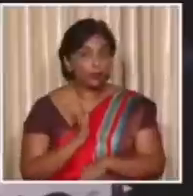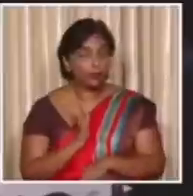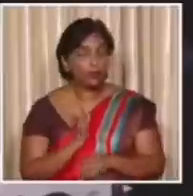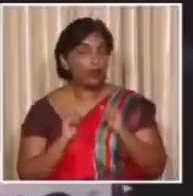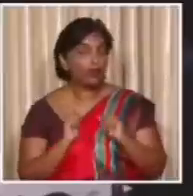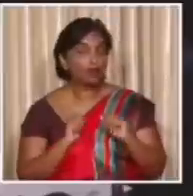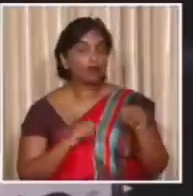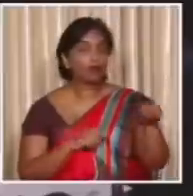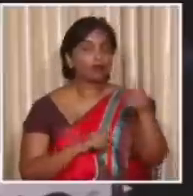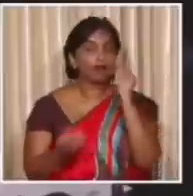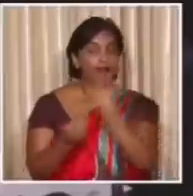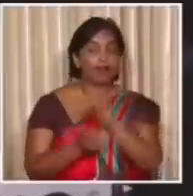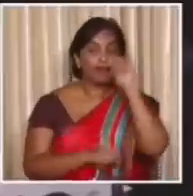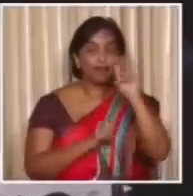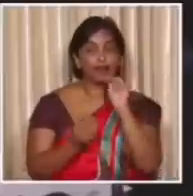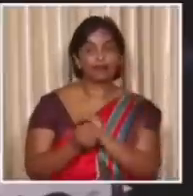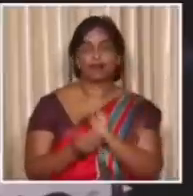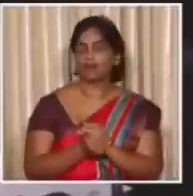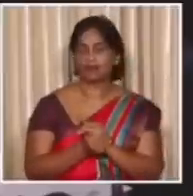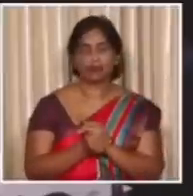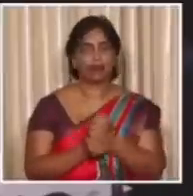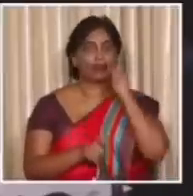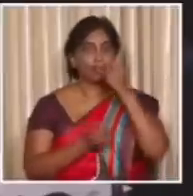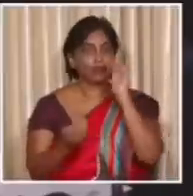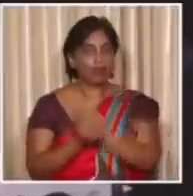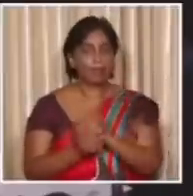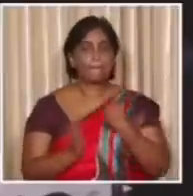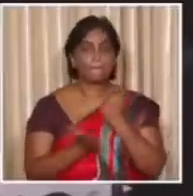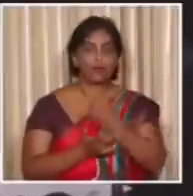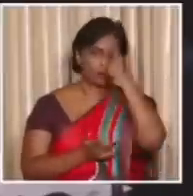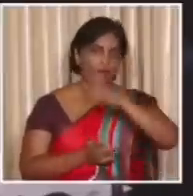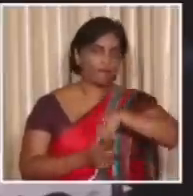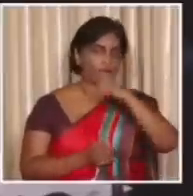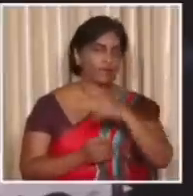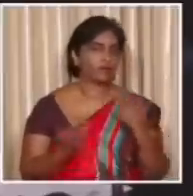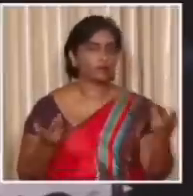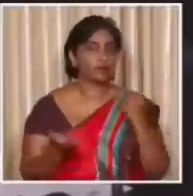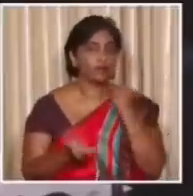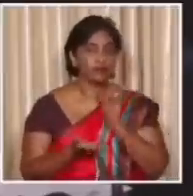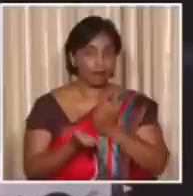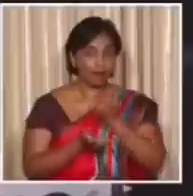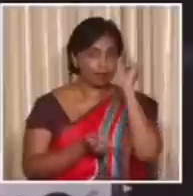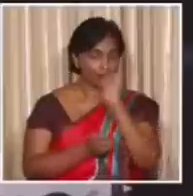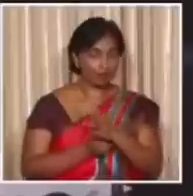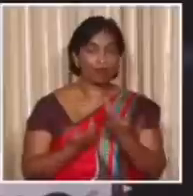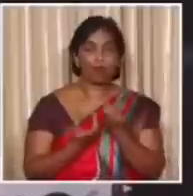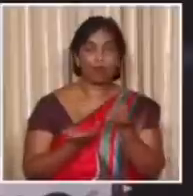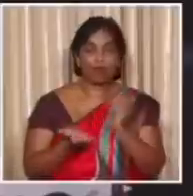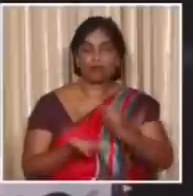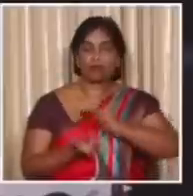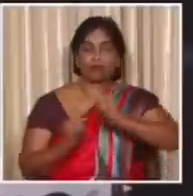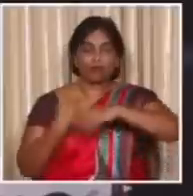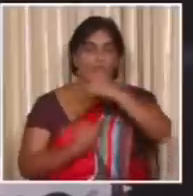වෙන්නේ මේ සිද්ධ වෙන තැම්පත් කරුවාගේ සුරක්ෂිතභාවය තැම්පත් කරුවාට තමන්ගේ බැංකුව කෙරෙහි තිබෙන විශ්වාසය තැම්පත් කරුවාට තමන්ගේ මුදල් නැවත ලබා